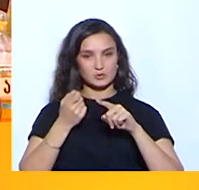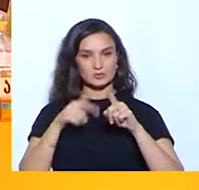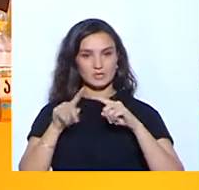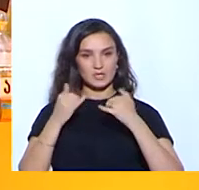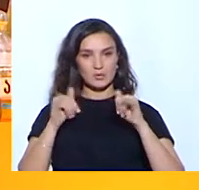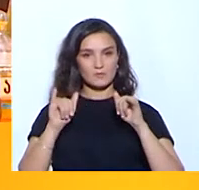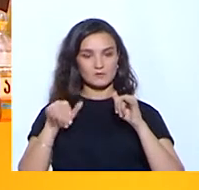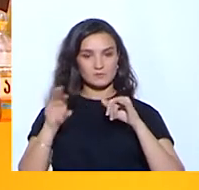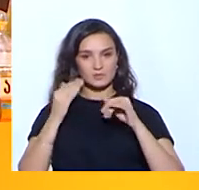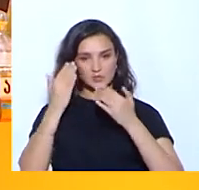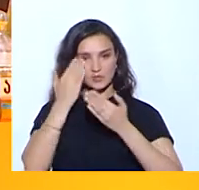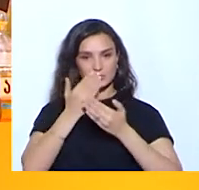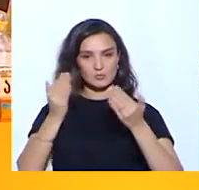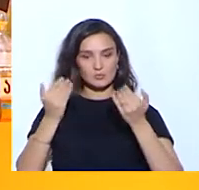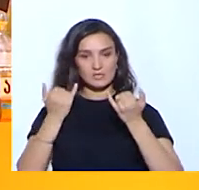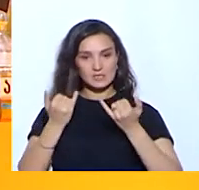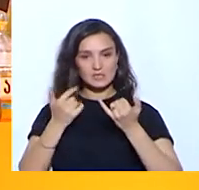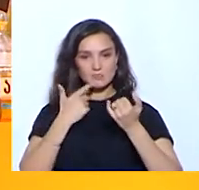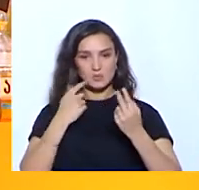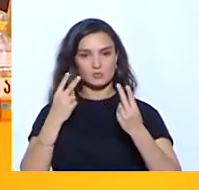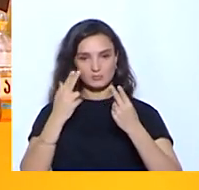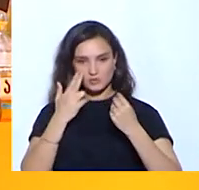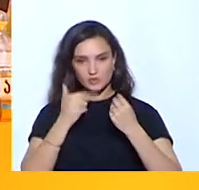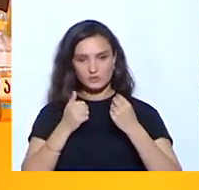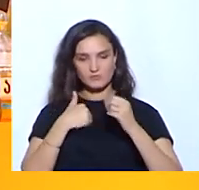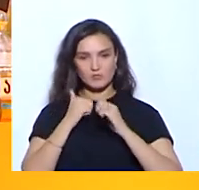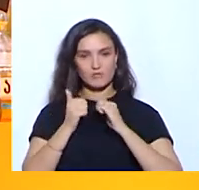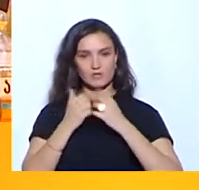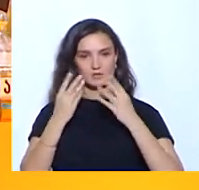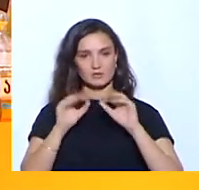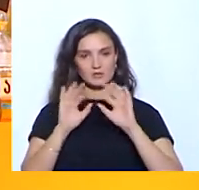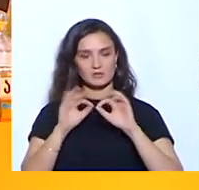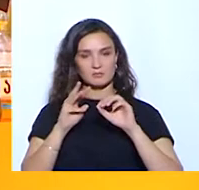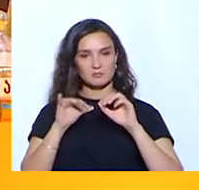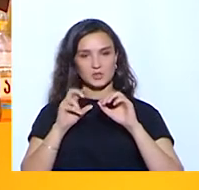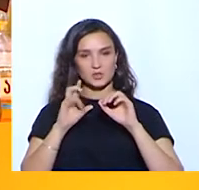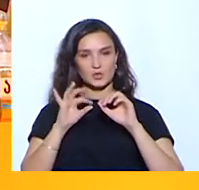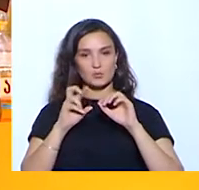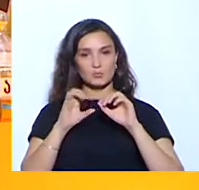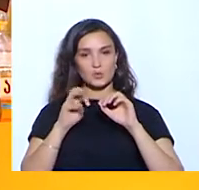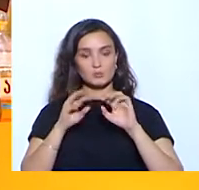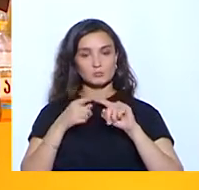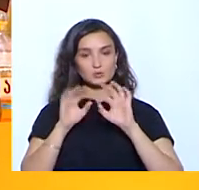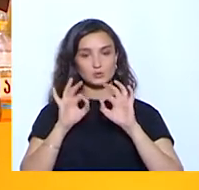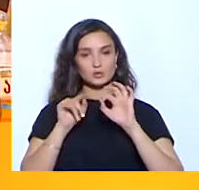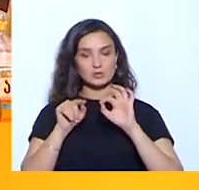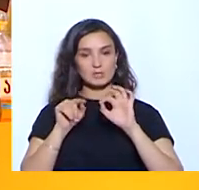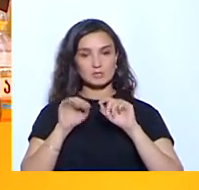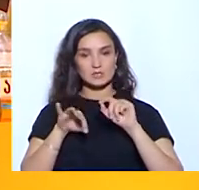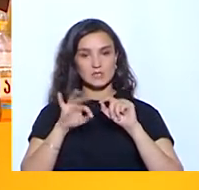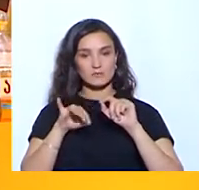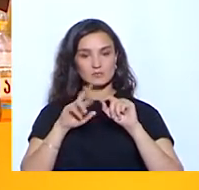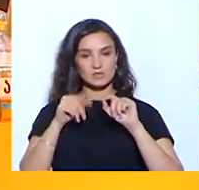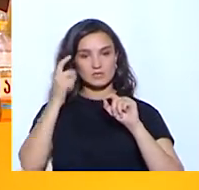იყოს გაკვირვებული შეხვდა საზოგადოება. დღეს მაყურებელი შეეჩვია, მე ყოველდღე ვახსენებ მიკრობიომს და სწორედ მიკრობიომის წონასწორობა